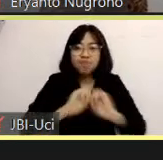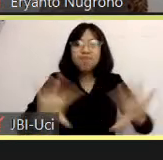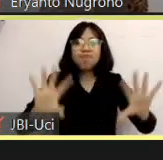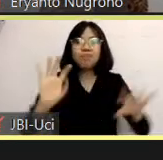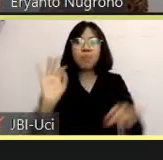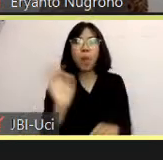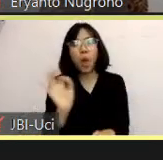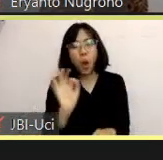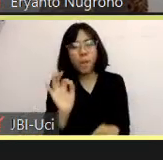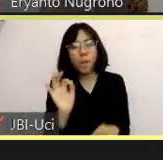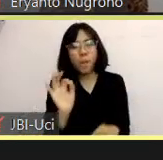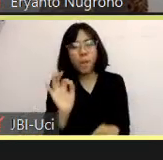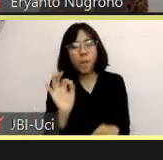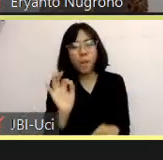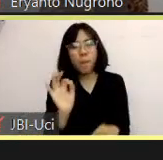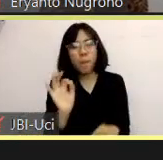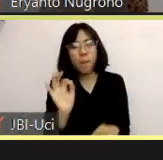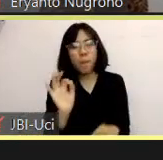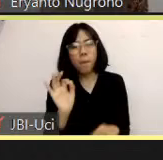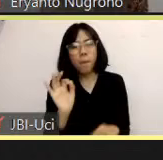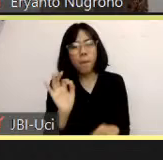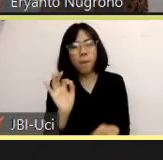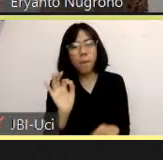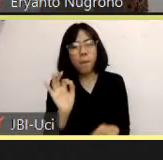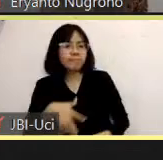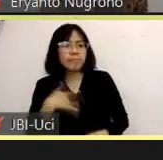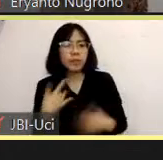depan. Baik.